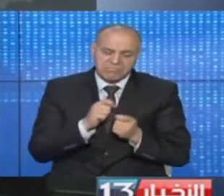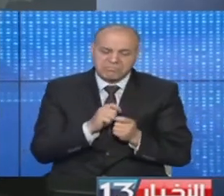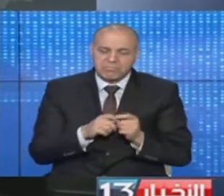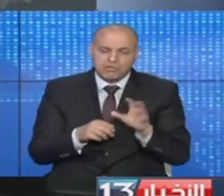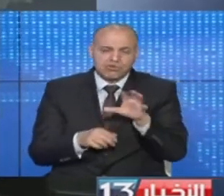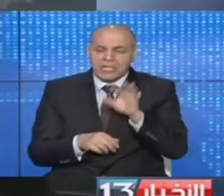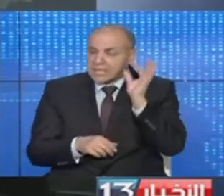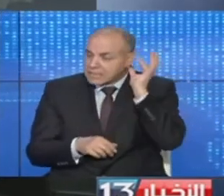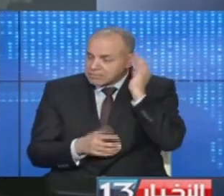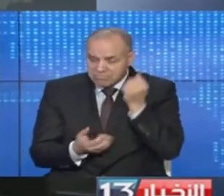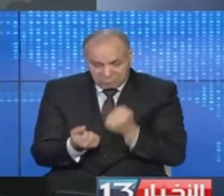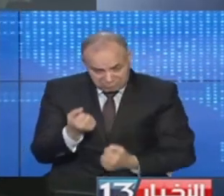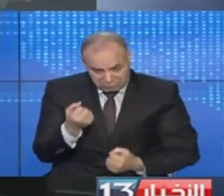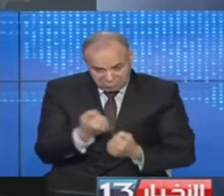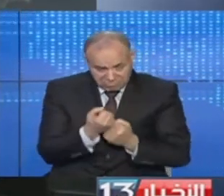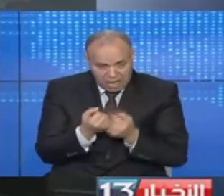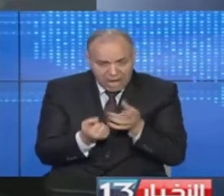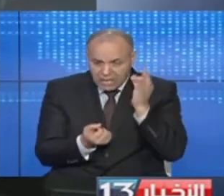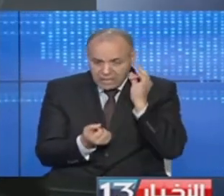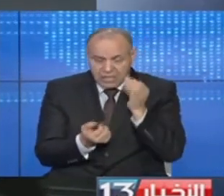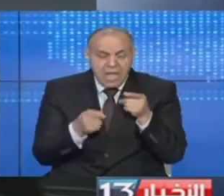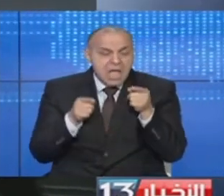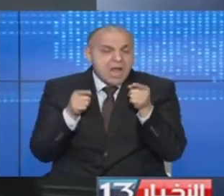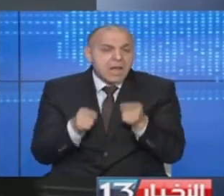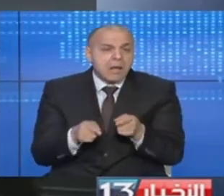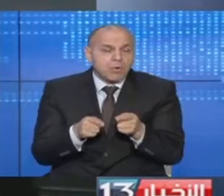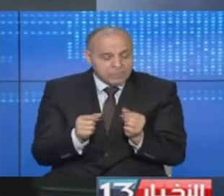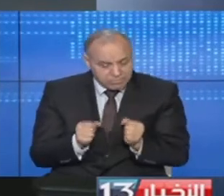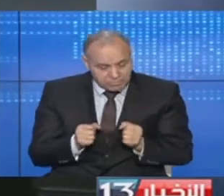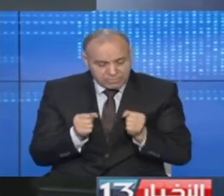القصرين والنهوض بهذه الجهة، فلا